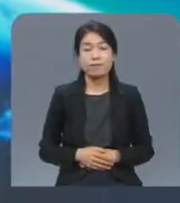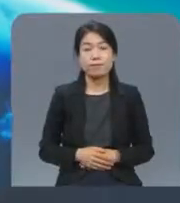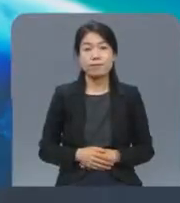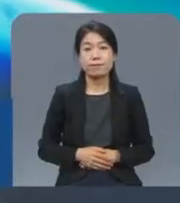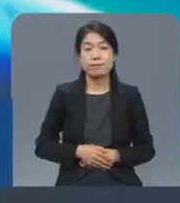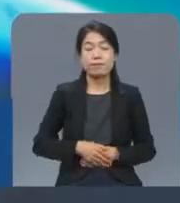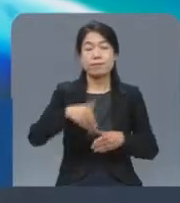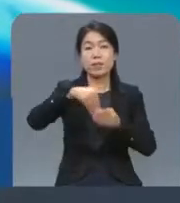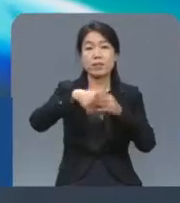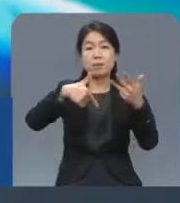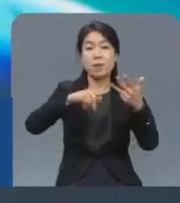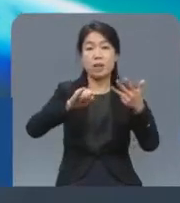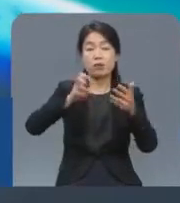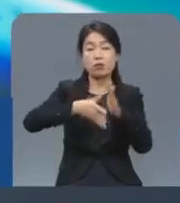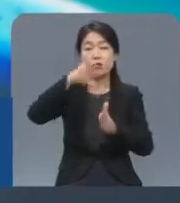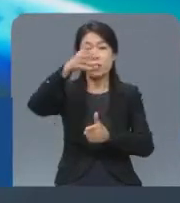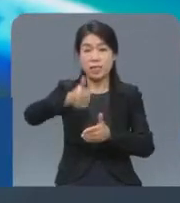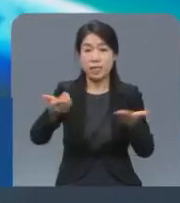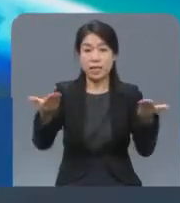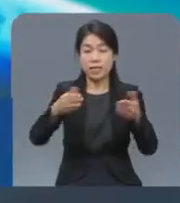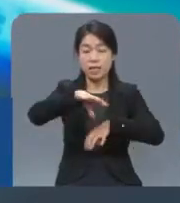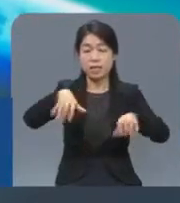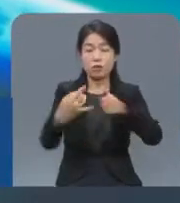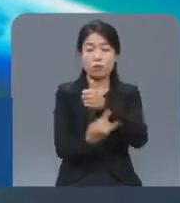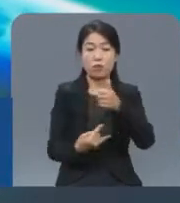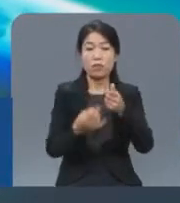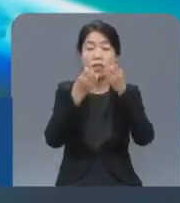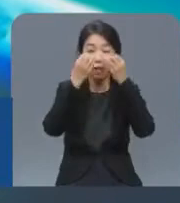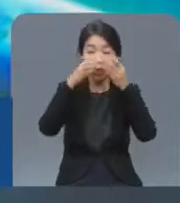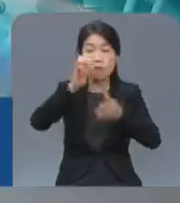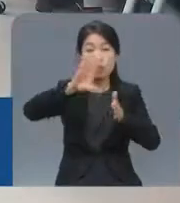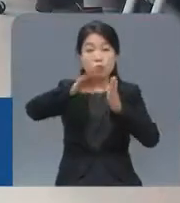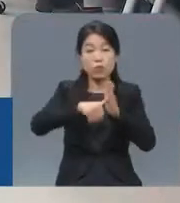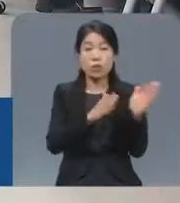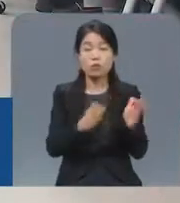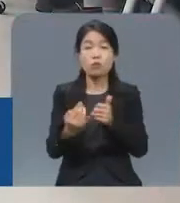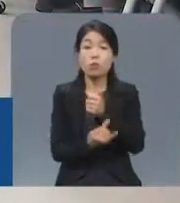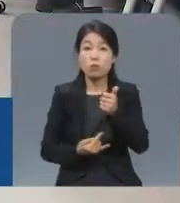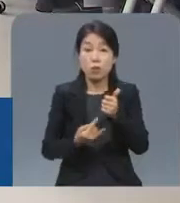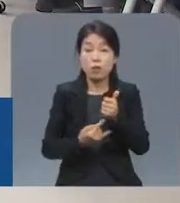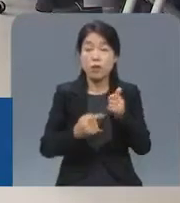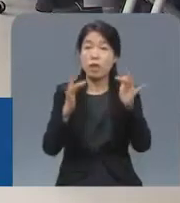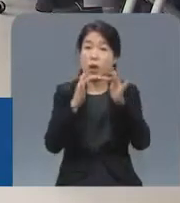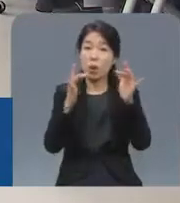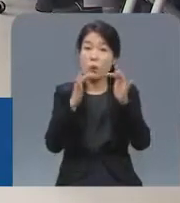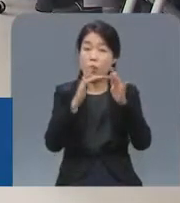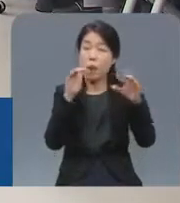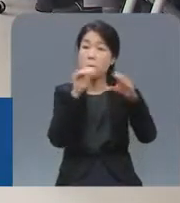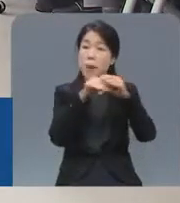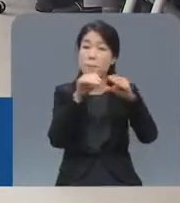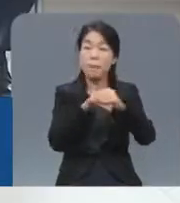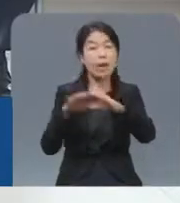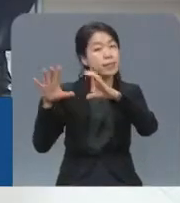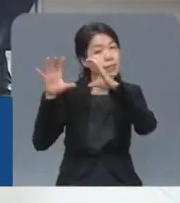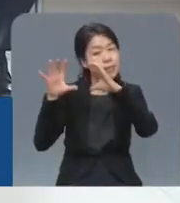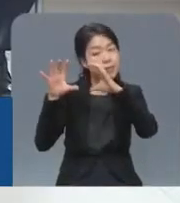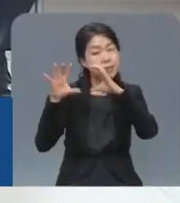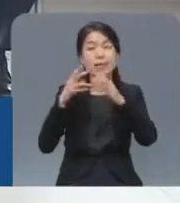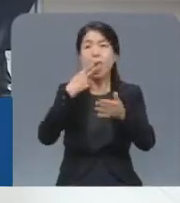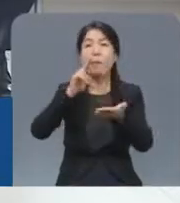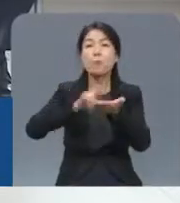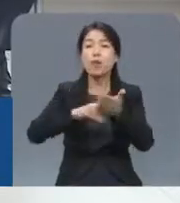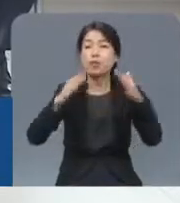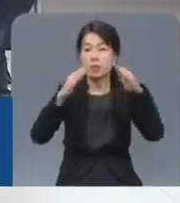민선 탈 기광 조 시장직 인수위원회에 있는 새로운 광 2 실의 준비위원회가 온라인 창구인 듣는다 우체통 을 운영합니다